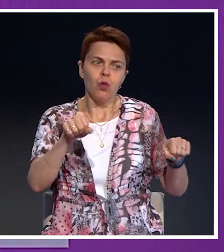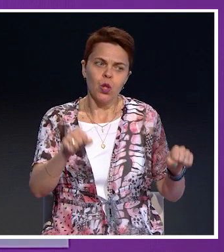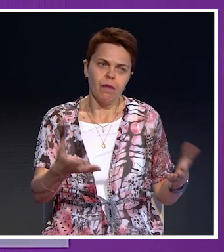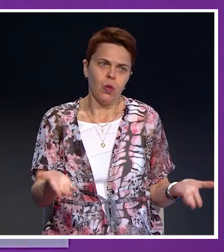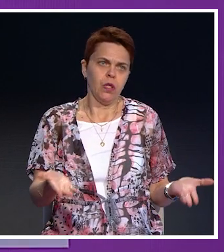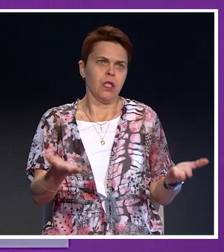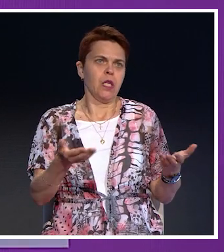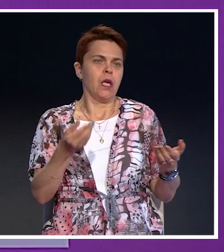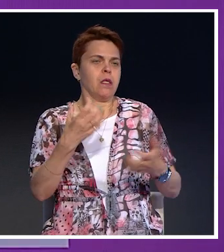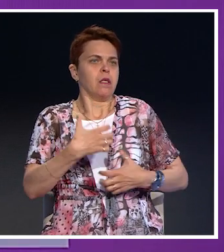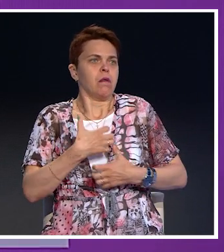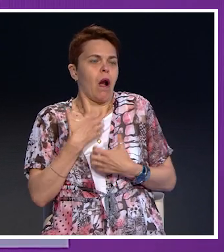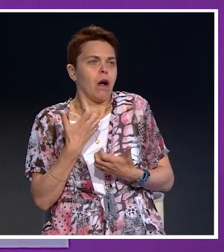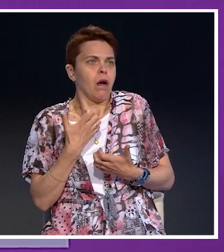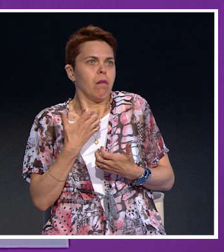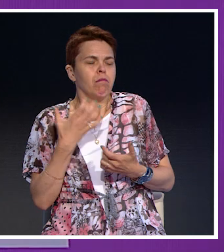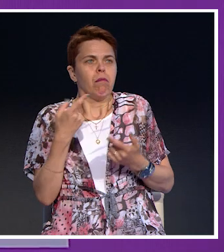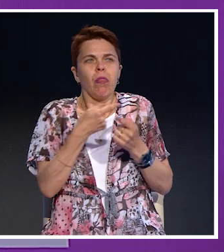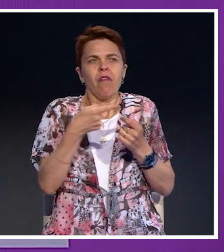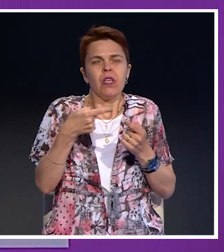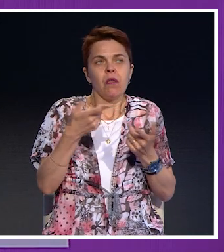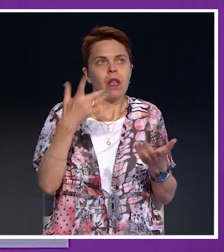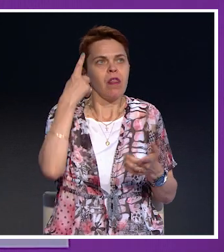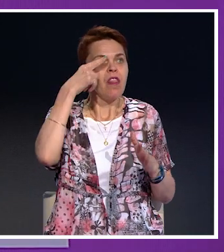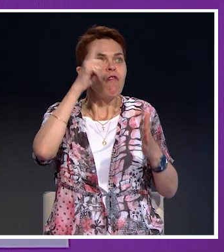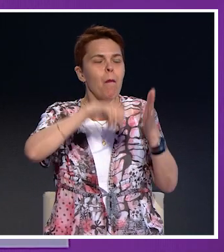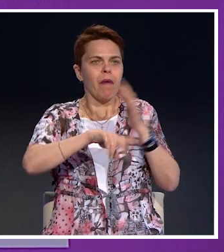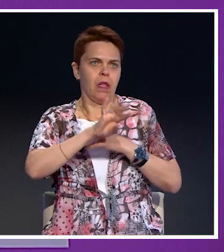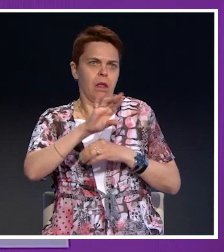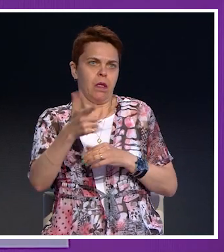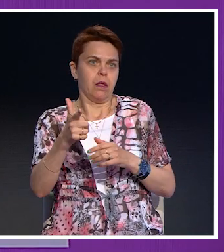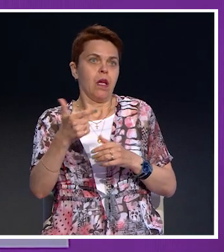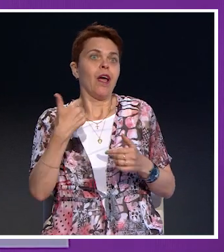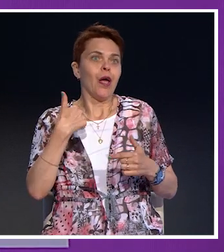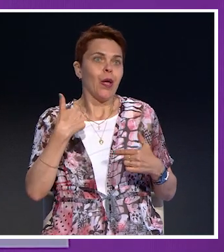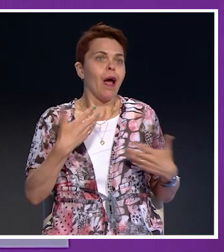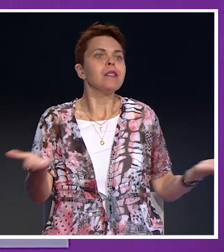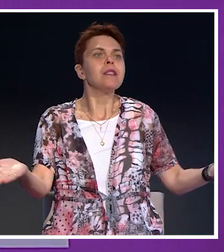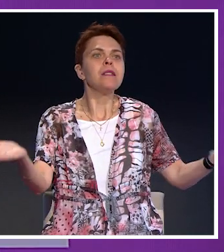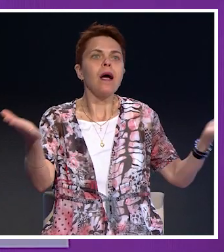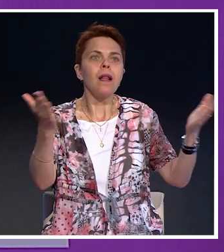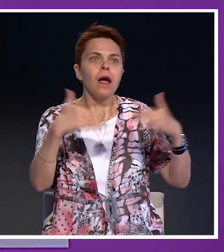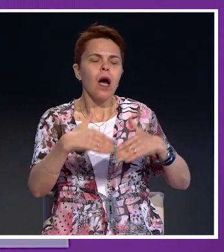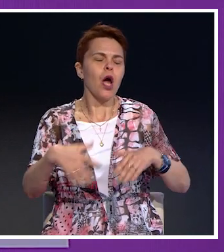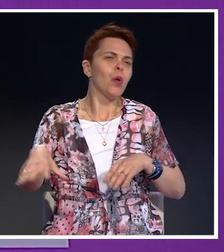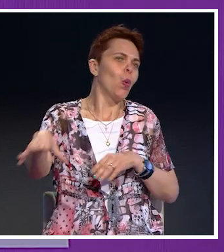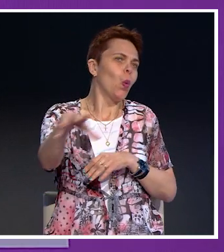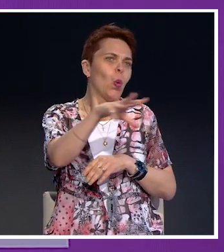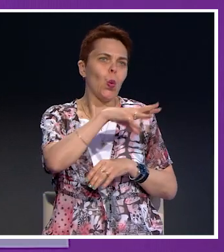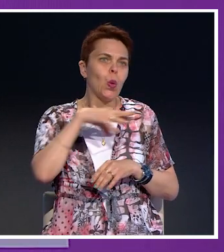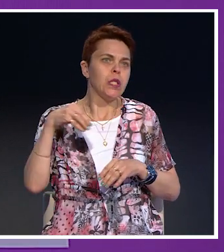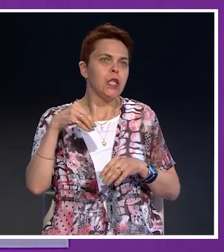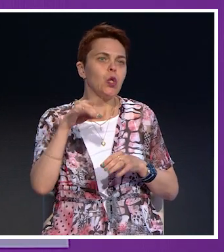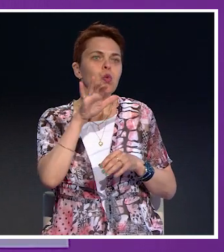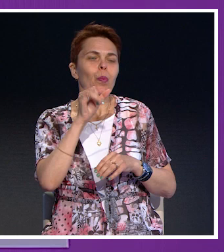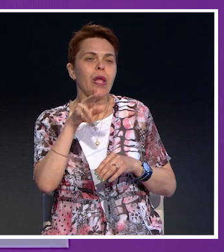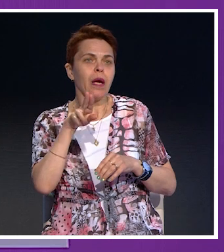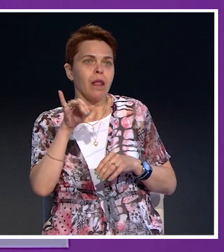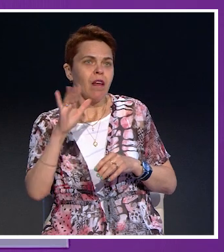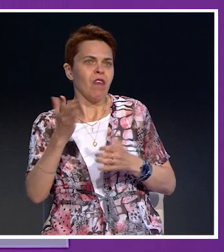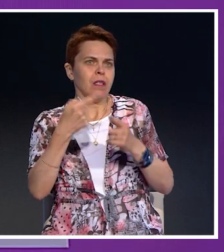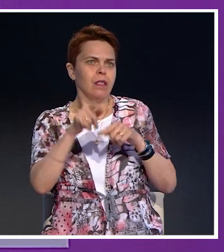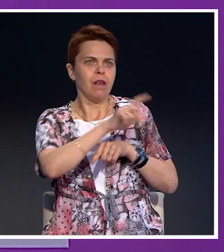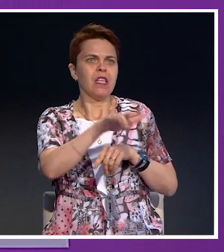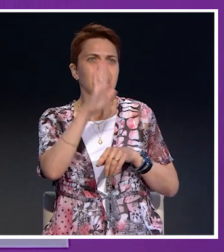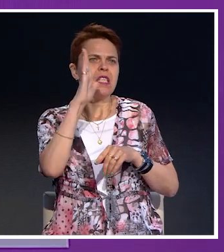можливості, страх, невизначеність і невпевненість. Тому я закликаю, звичайно, усіх суб'єктів виборчого